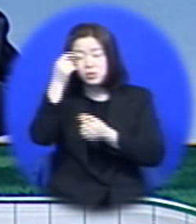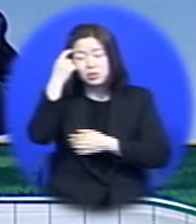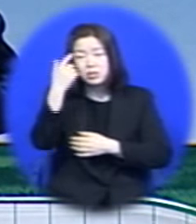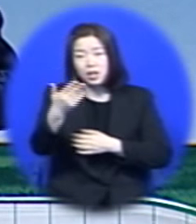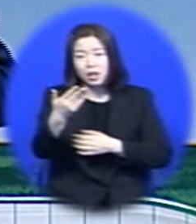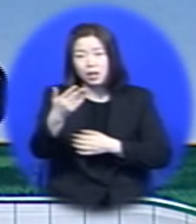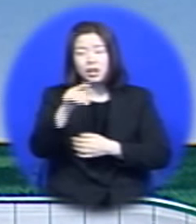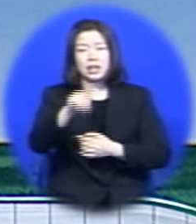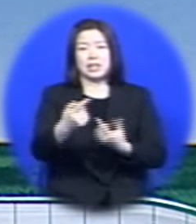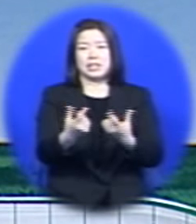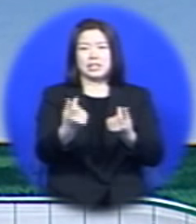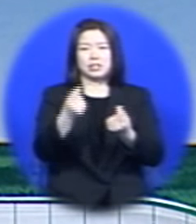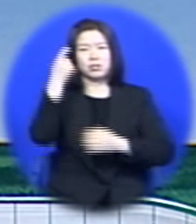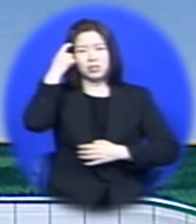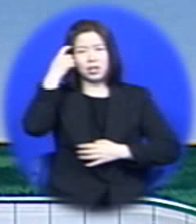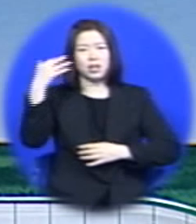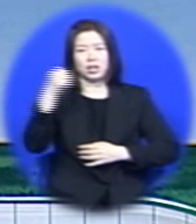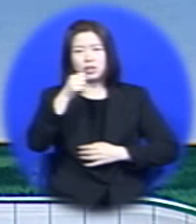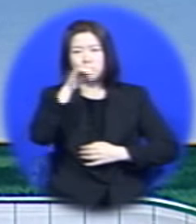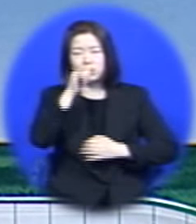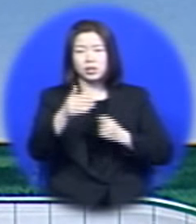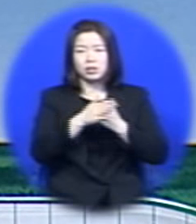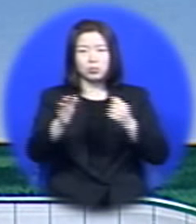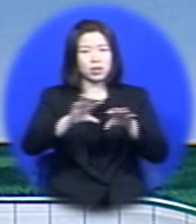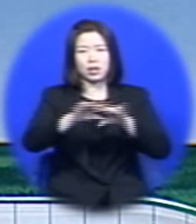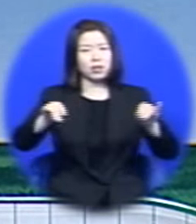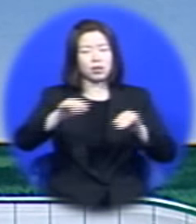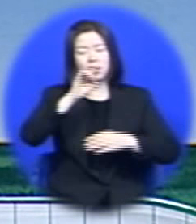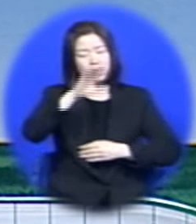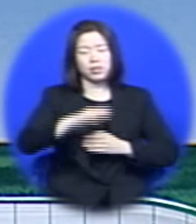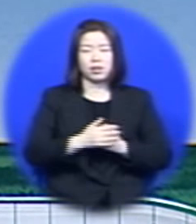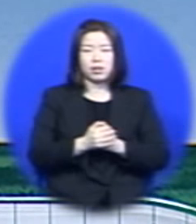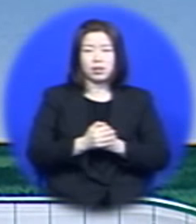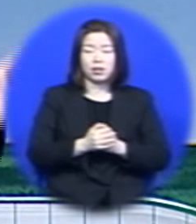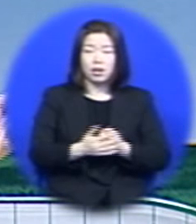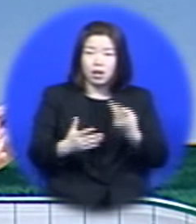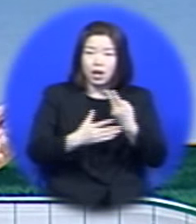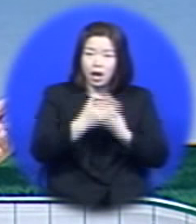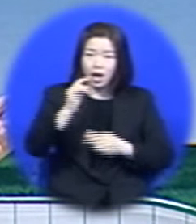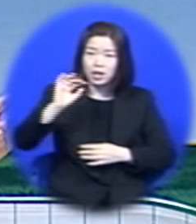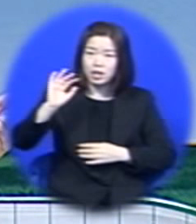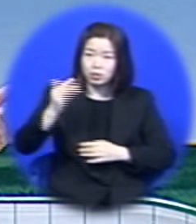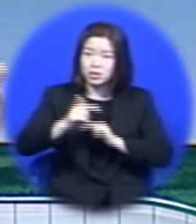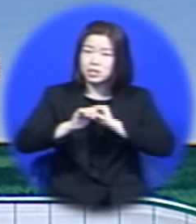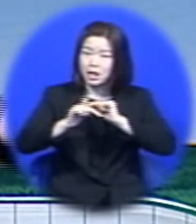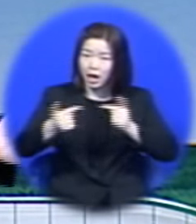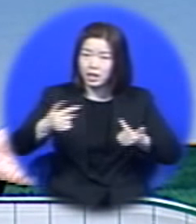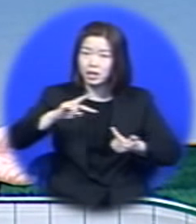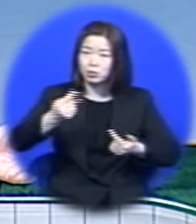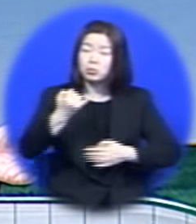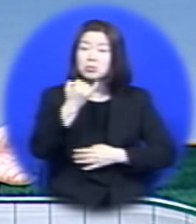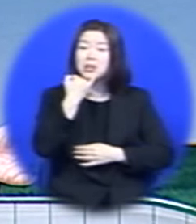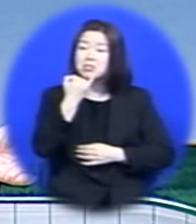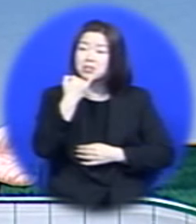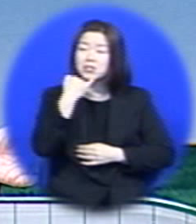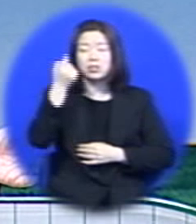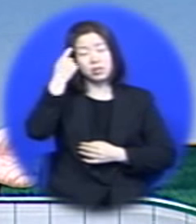받아들이니까 해결이 안 되는 겁니다. 하나 되지 않아도 괜찮지